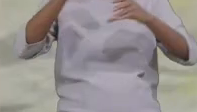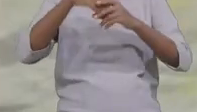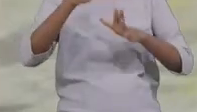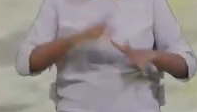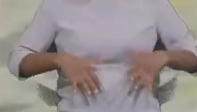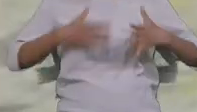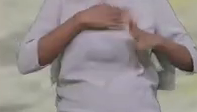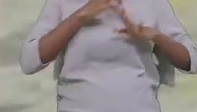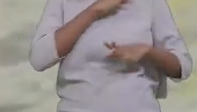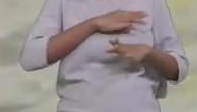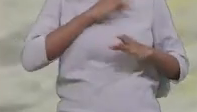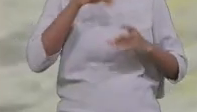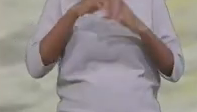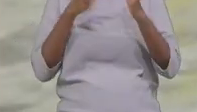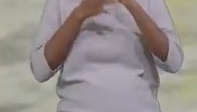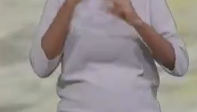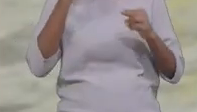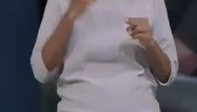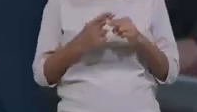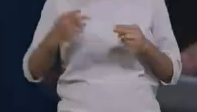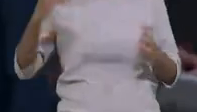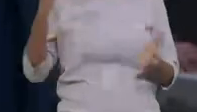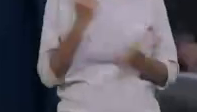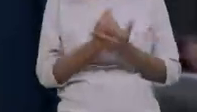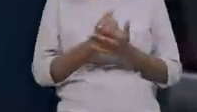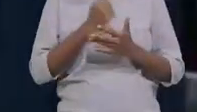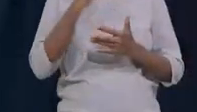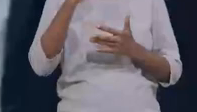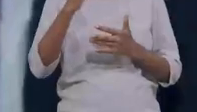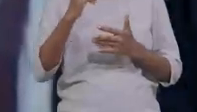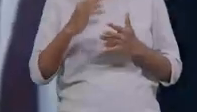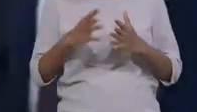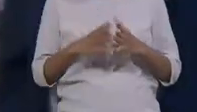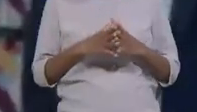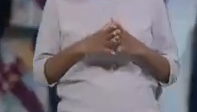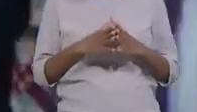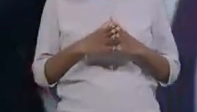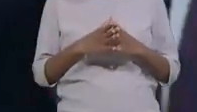d'un niveau plus grand, d'un ministère plus grand au nom de Jésus.